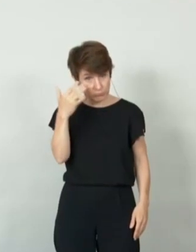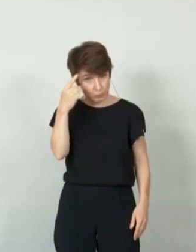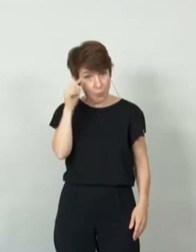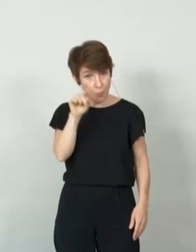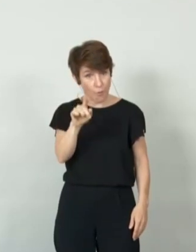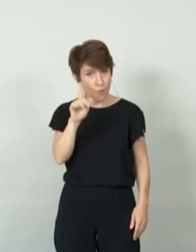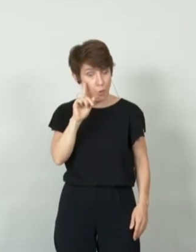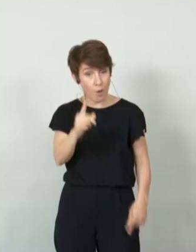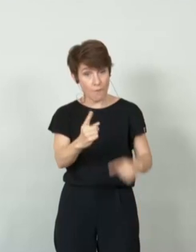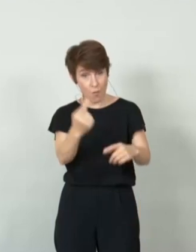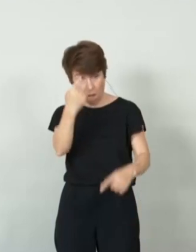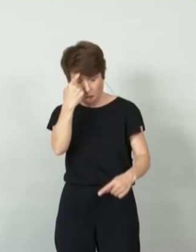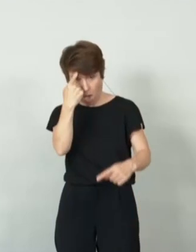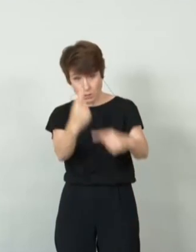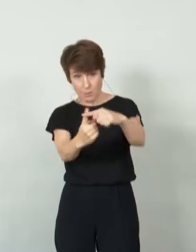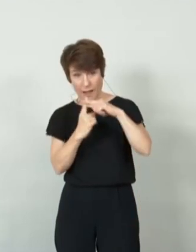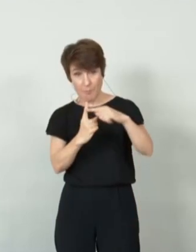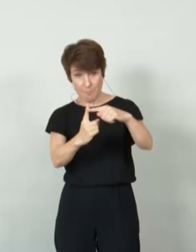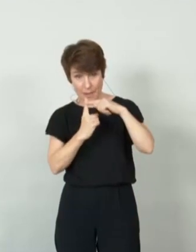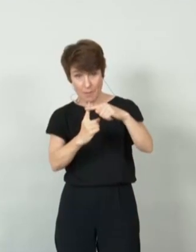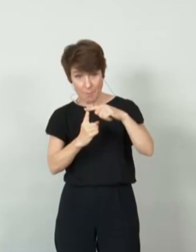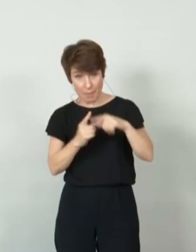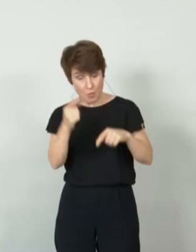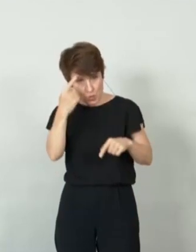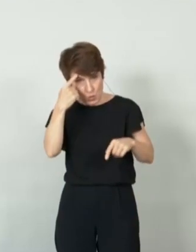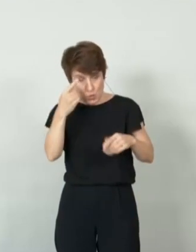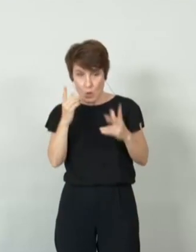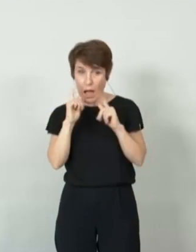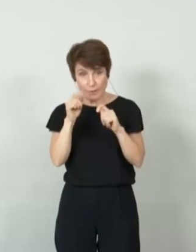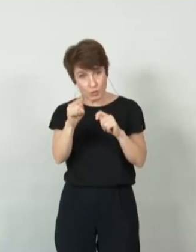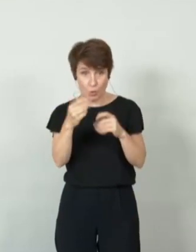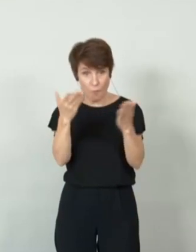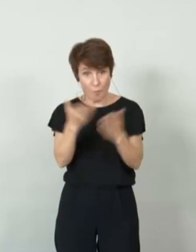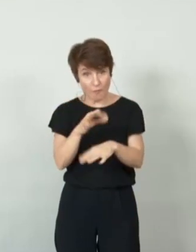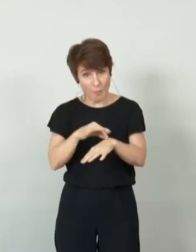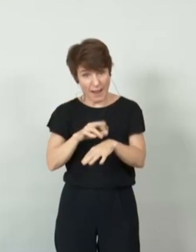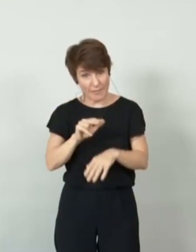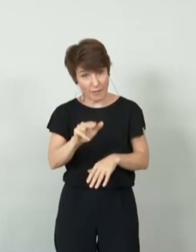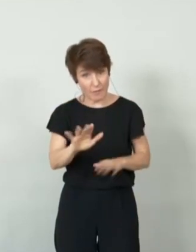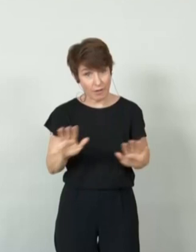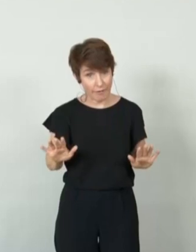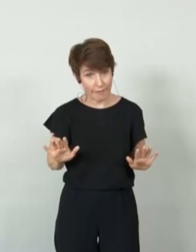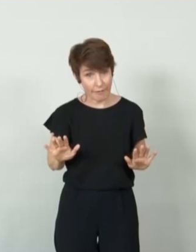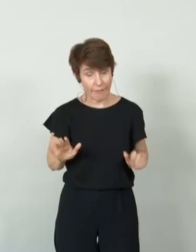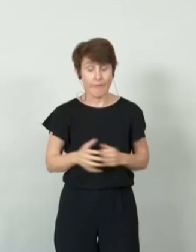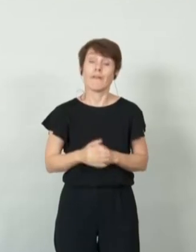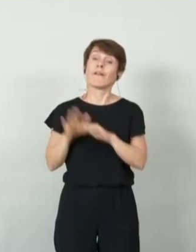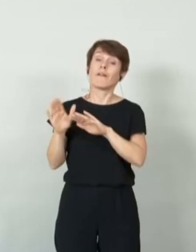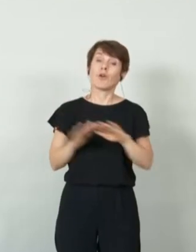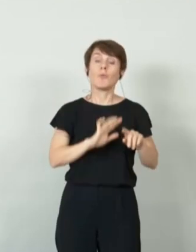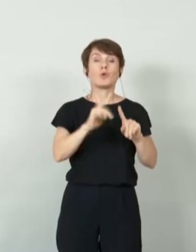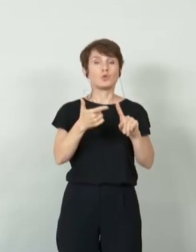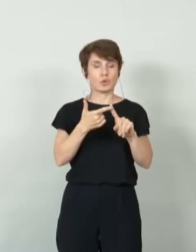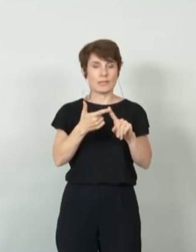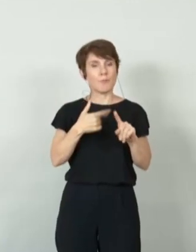tout simplement vous rendre malade la deuxième chose que je veux dire là aussi fort simplement c'est que comme l'on dit chez moi